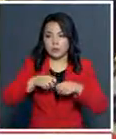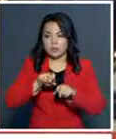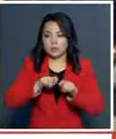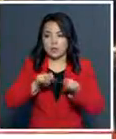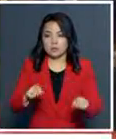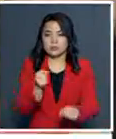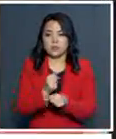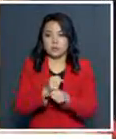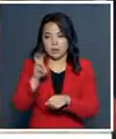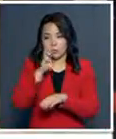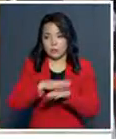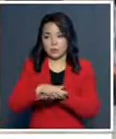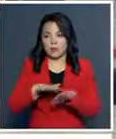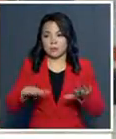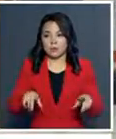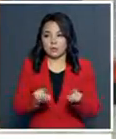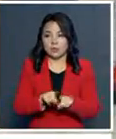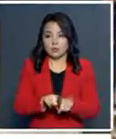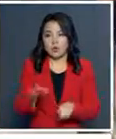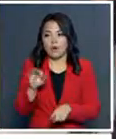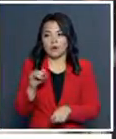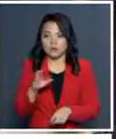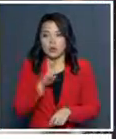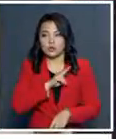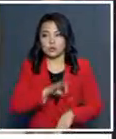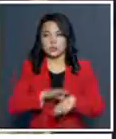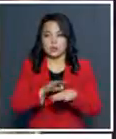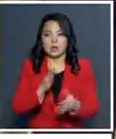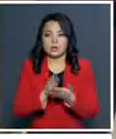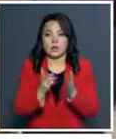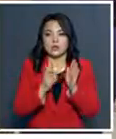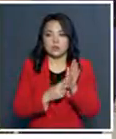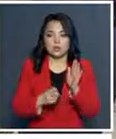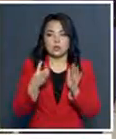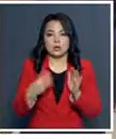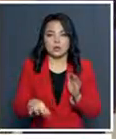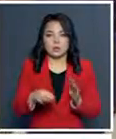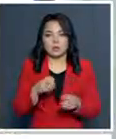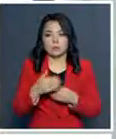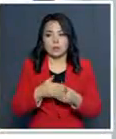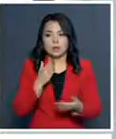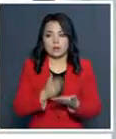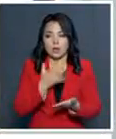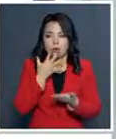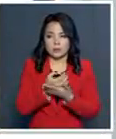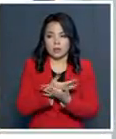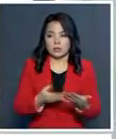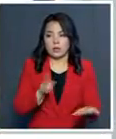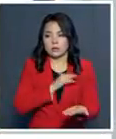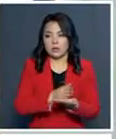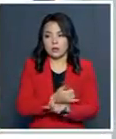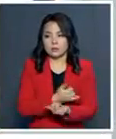аймақтағы мемлекеттік органдардың фронт-офистер жұмыс істейді. Қазір республикамызда 740-тан аса мемлекеттік қызмет түрлері бар.